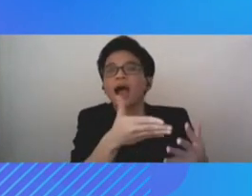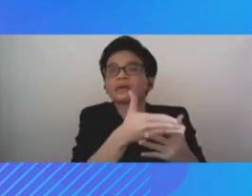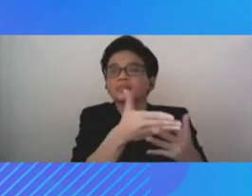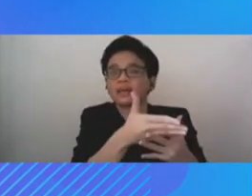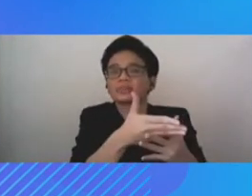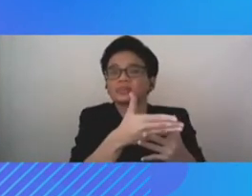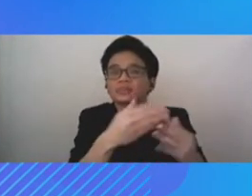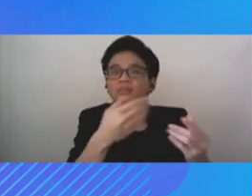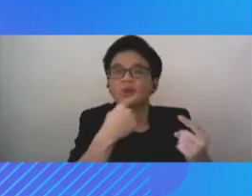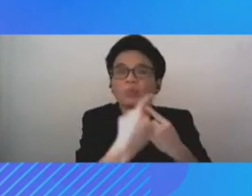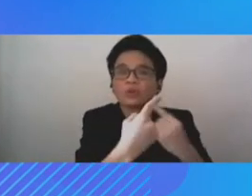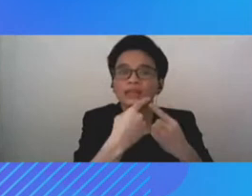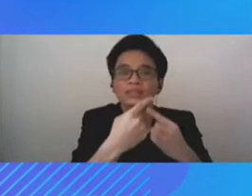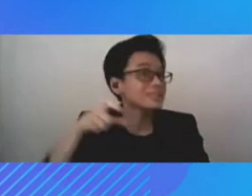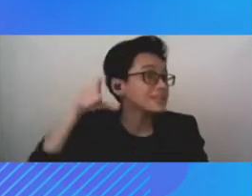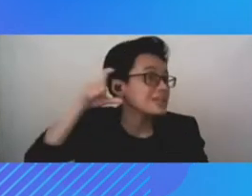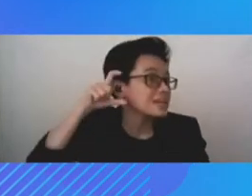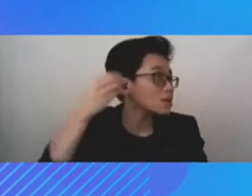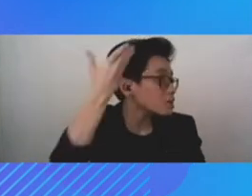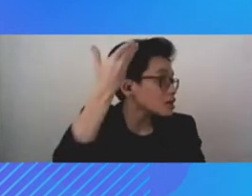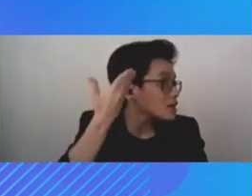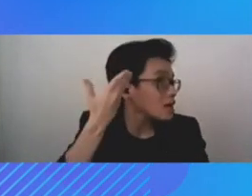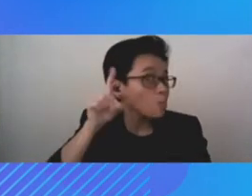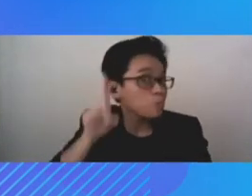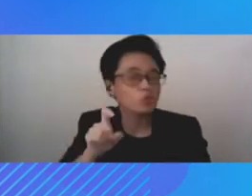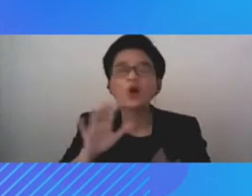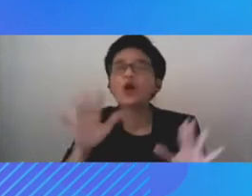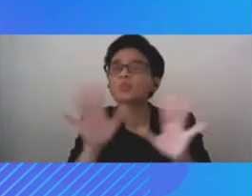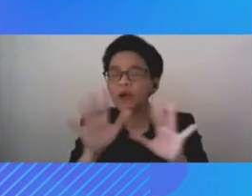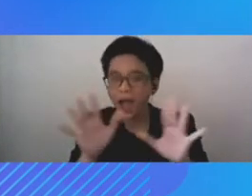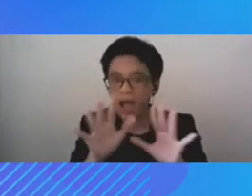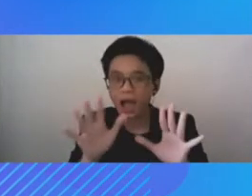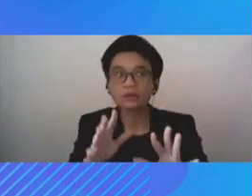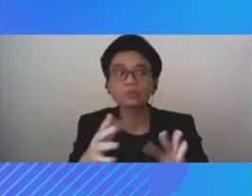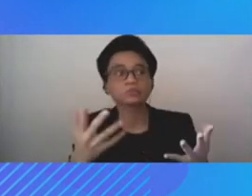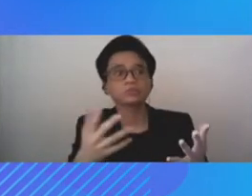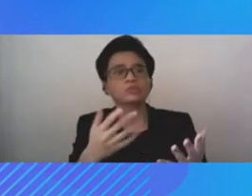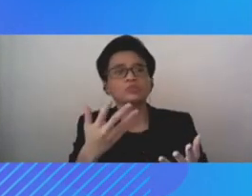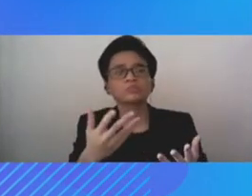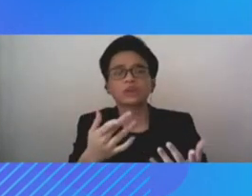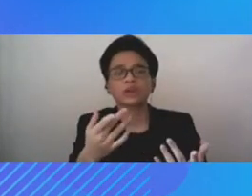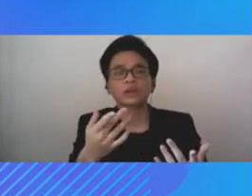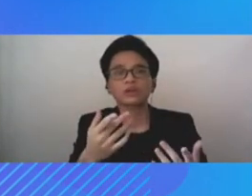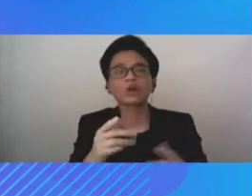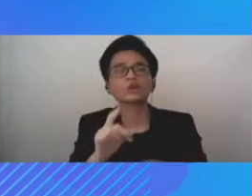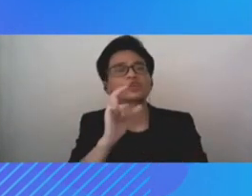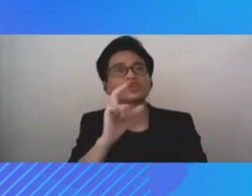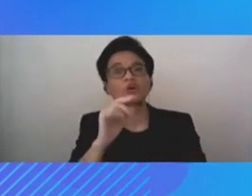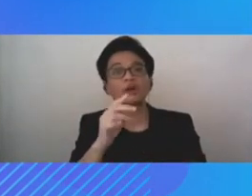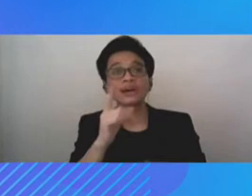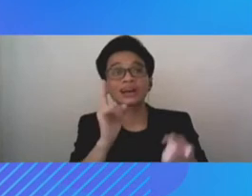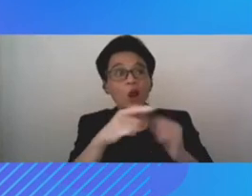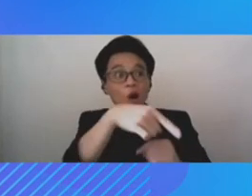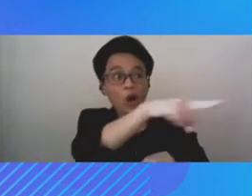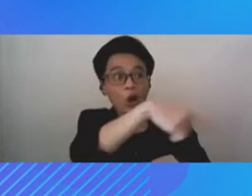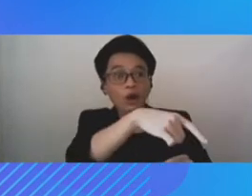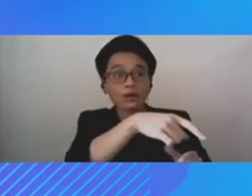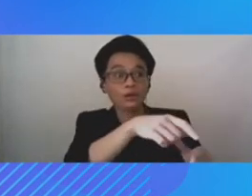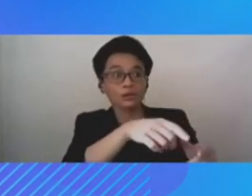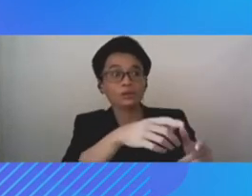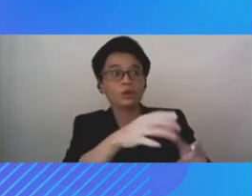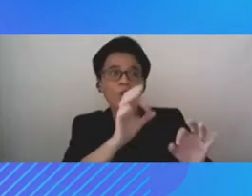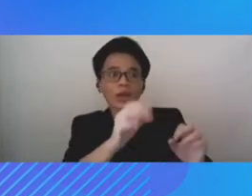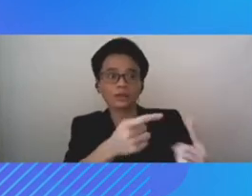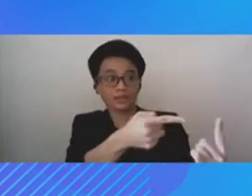alat bantu dengar, gitu ya. Ketika orang itu nggak cuma alat bantu dengar ya, berarti maksudnya gini. Ketika ada orang yang bisa dibantu dengan alat